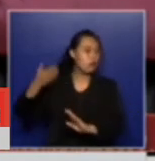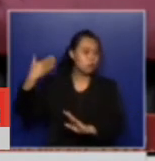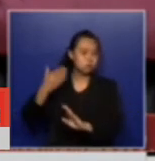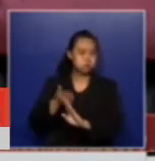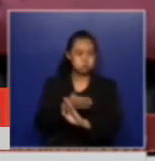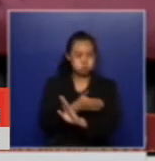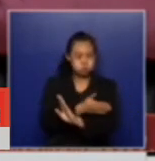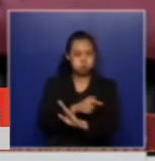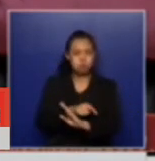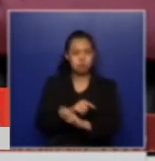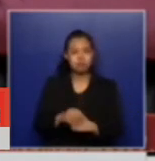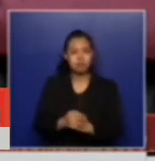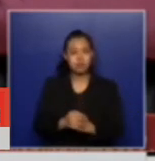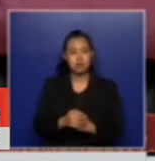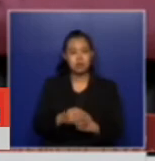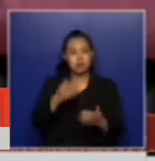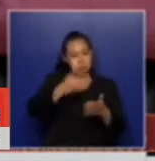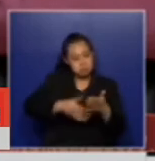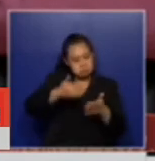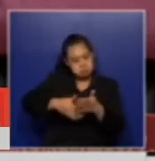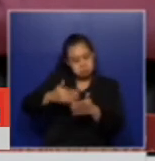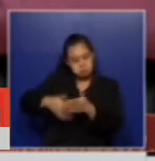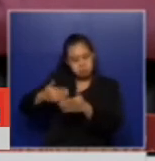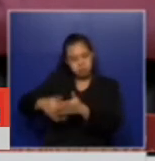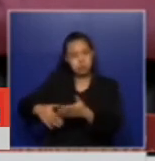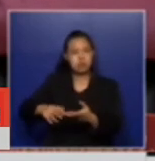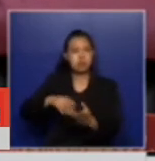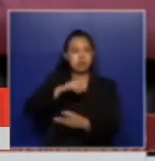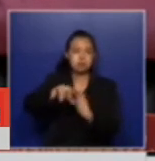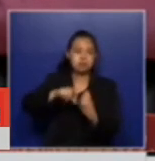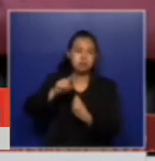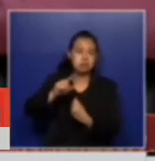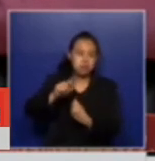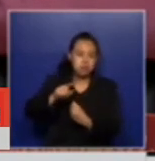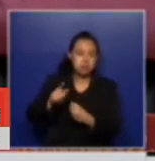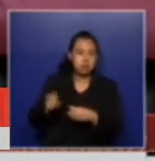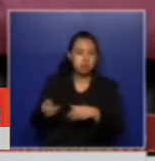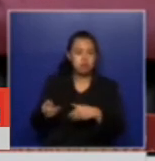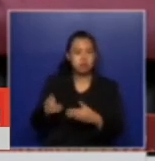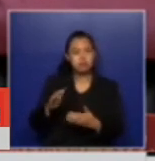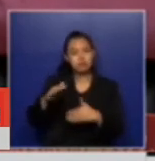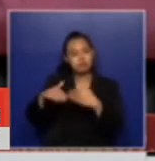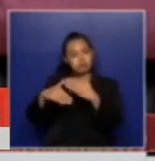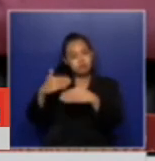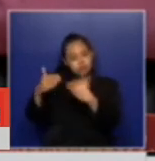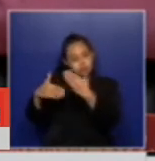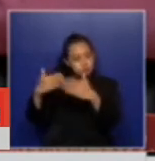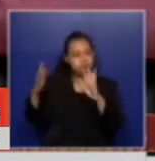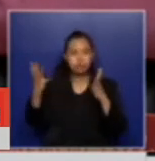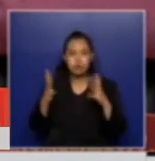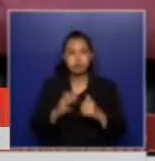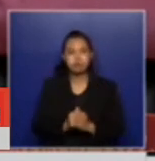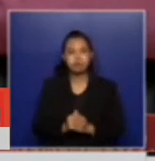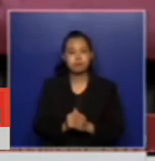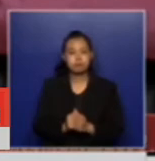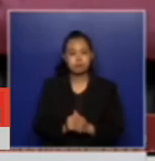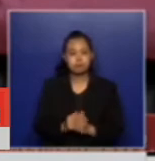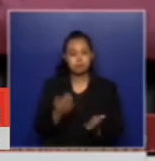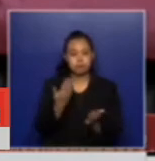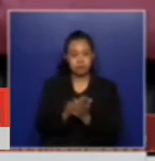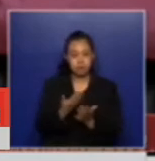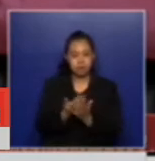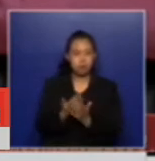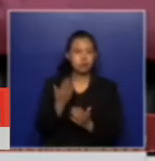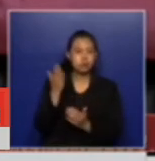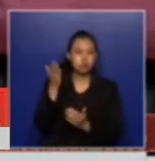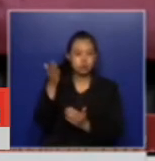ปสรรคต่อการพัฒนาและฟื้นฟูเศรษฐกิจของประเทศอันจะทำให้การใช้เงินในโอกาสต่